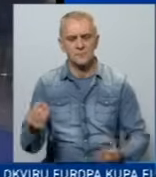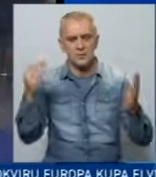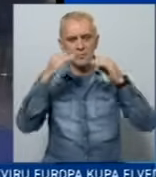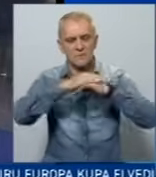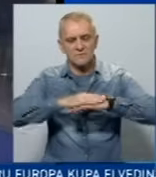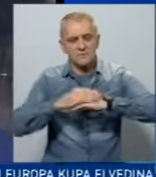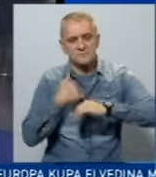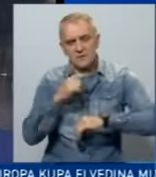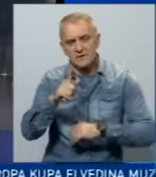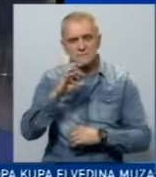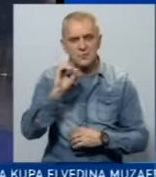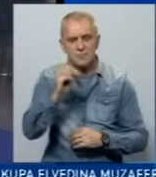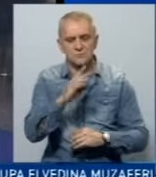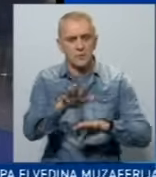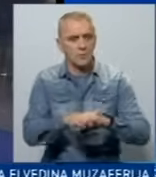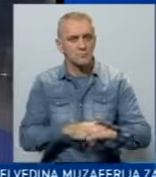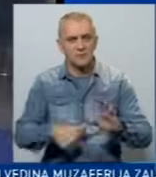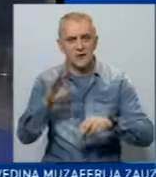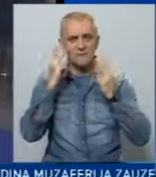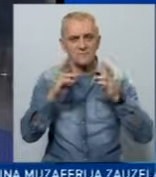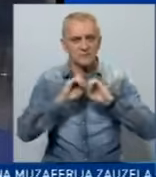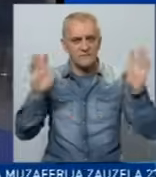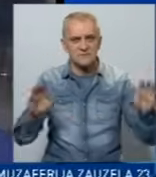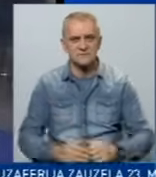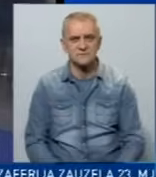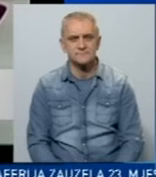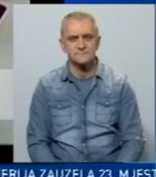Dobro veče, ja sam Larisa Omerčić. Na početku najvažnije vijesti.